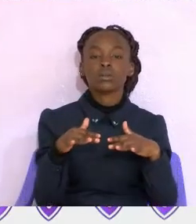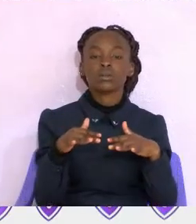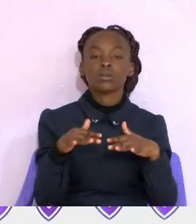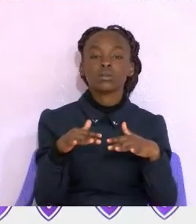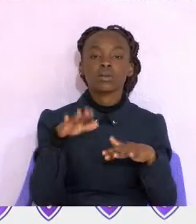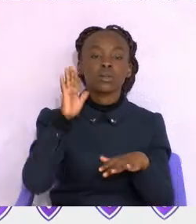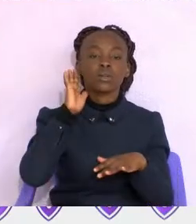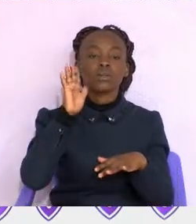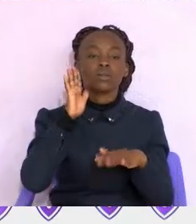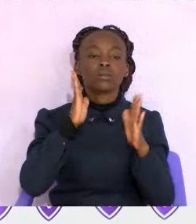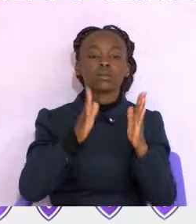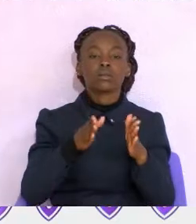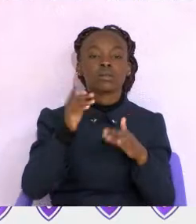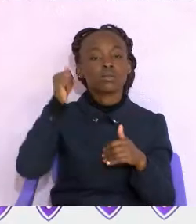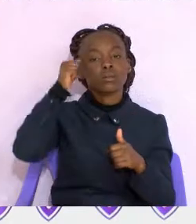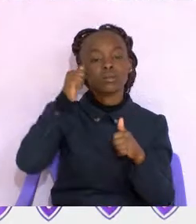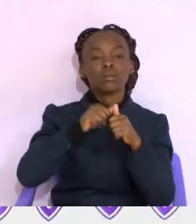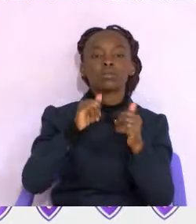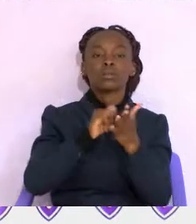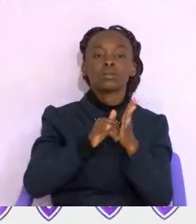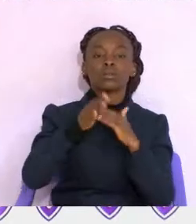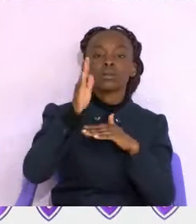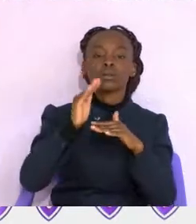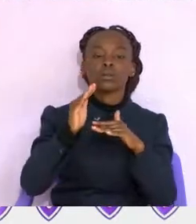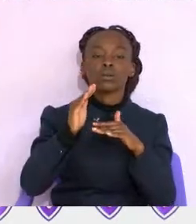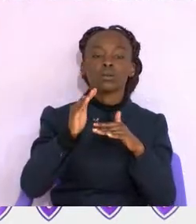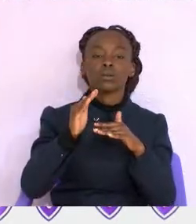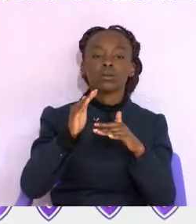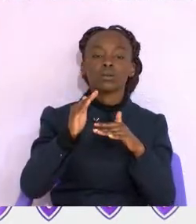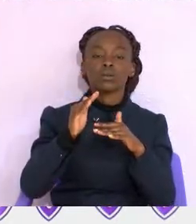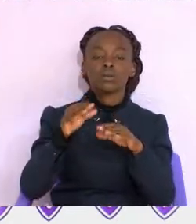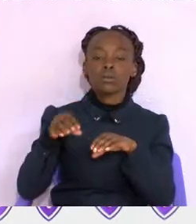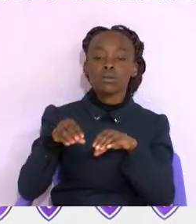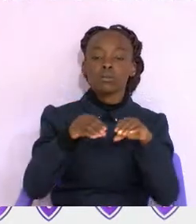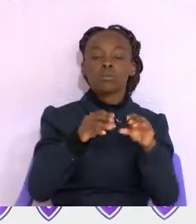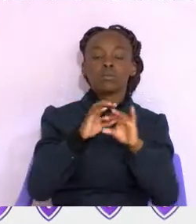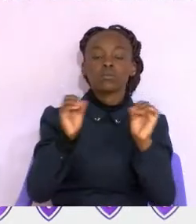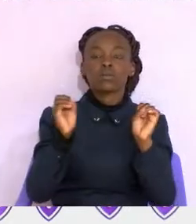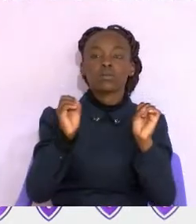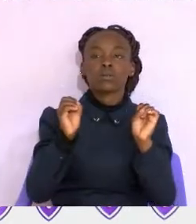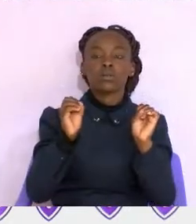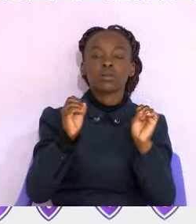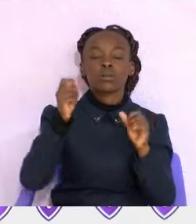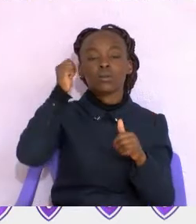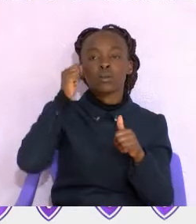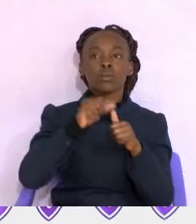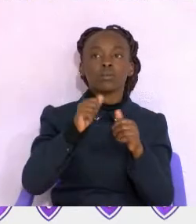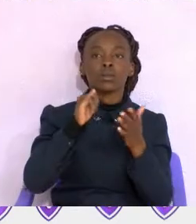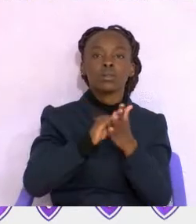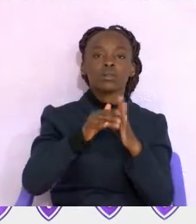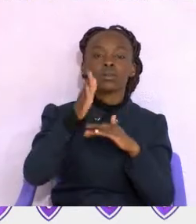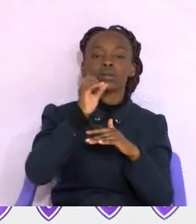Radio, kumbuka Mungu hajesonga kwa nafasi yake. Kumbuka kwamba bado Mungu